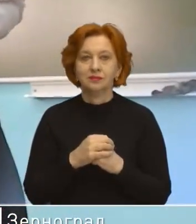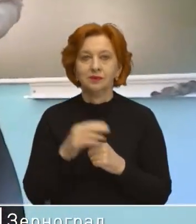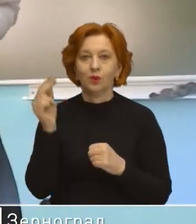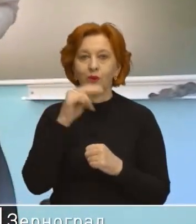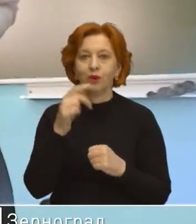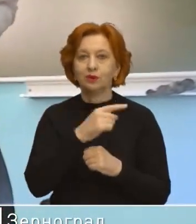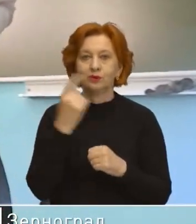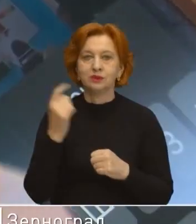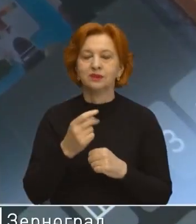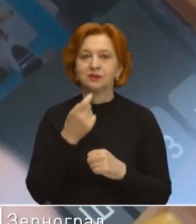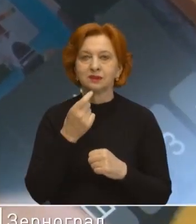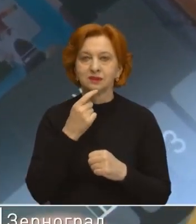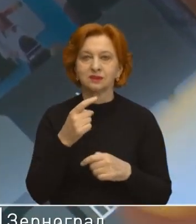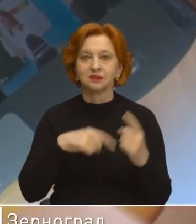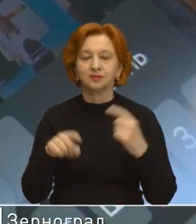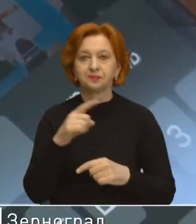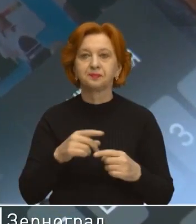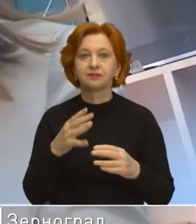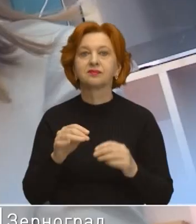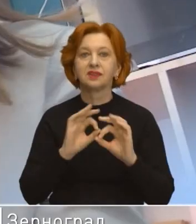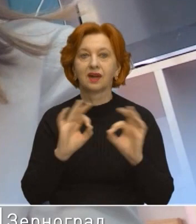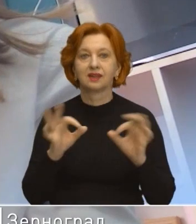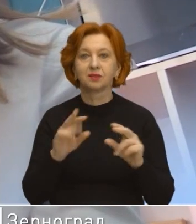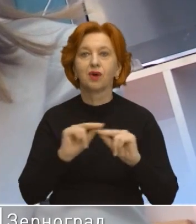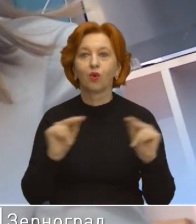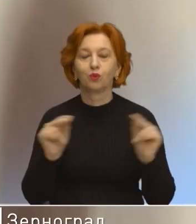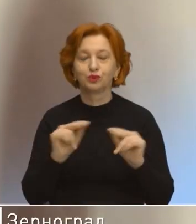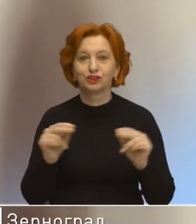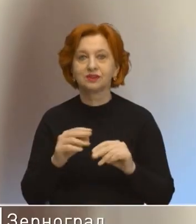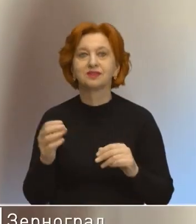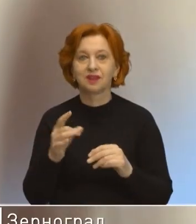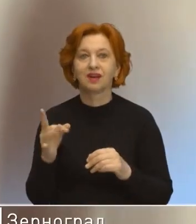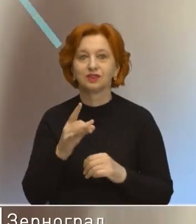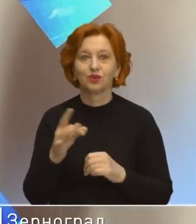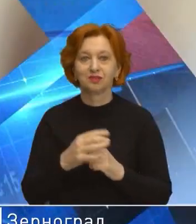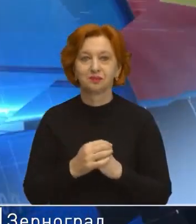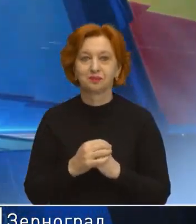Урок русского языка в глобальной сети. Расскажем об учителе-блогере из Ростова-на-Дону.